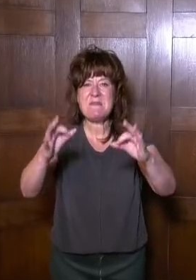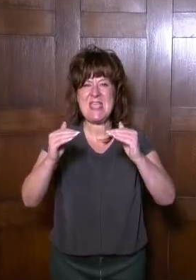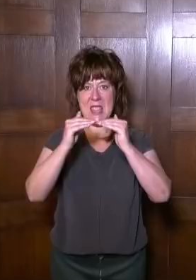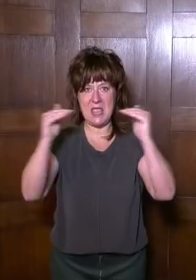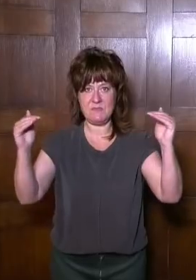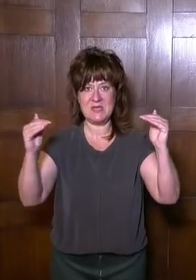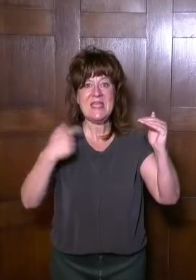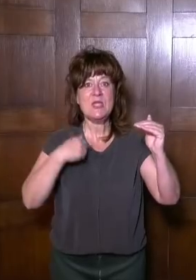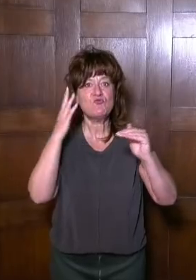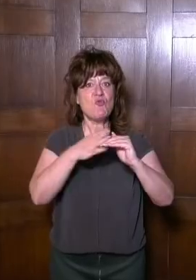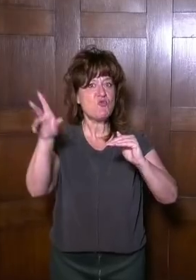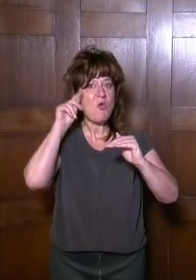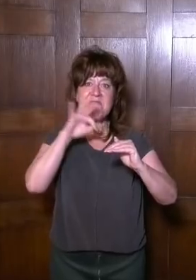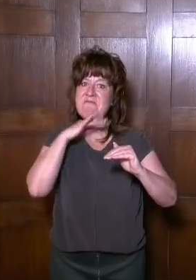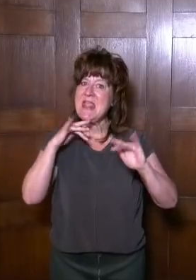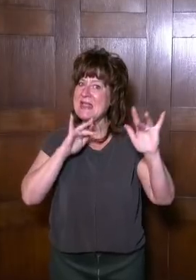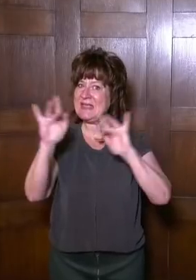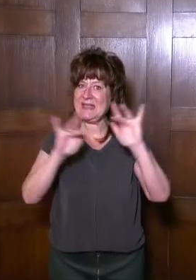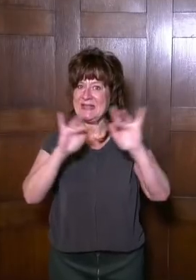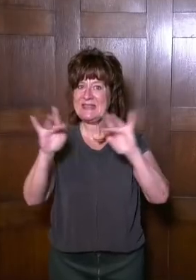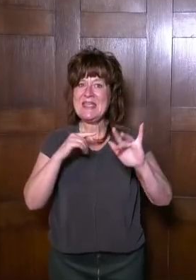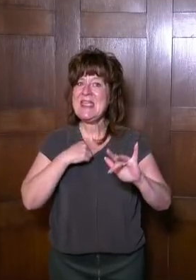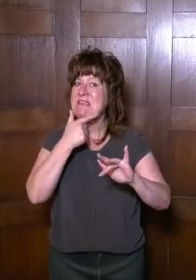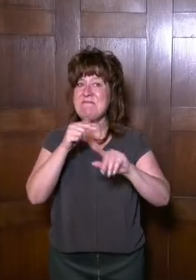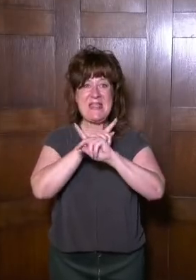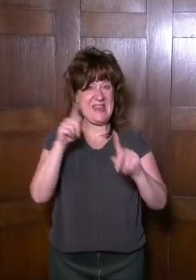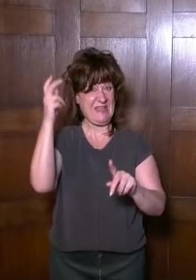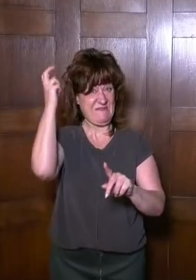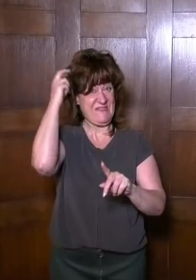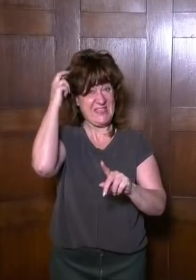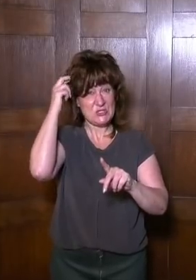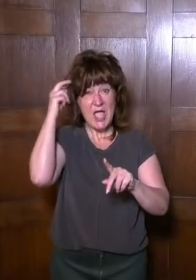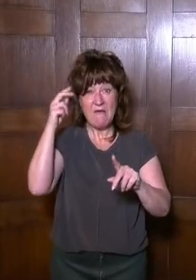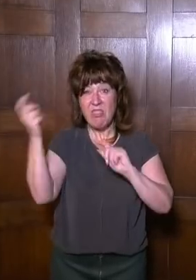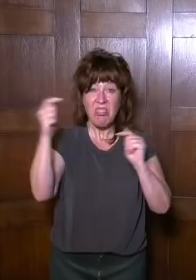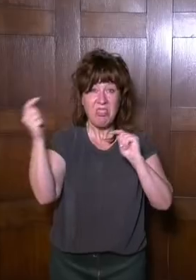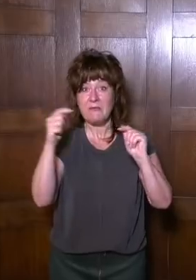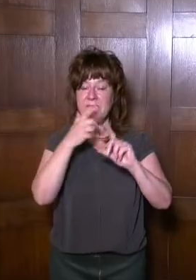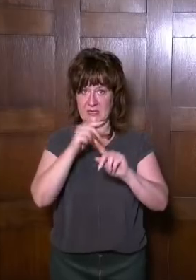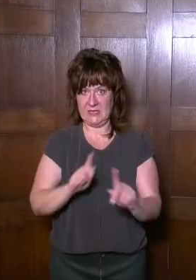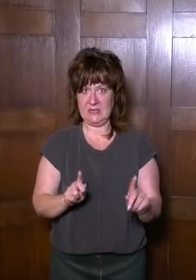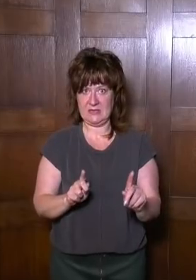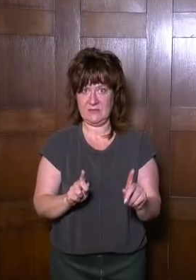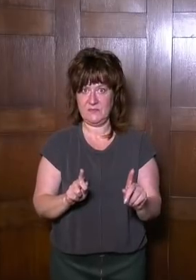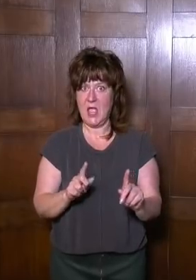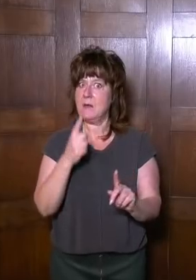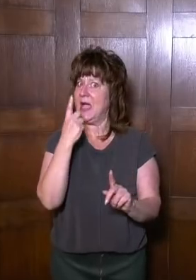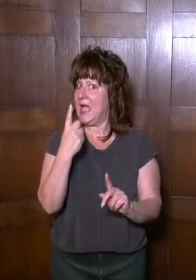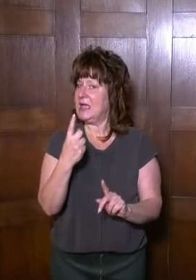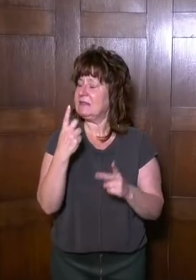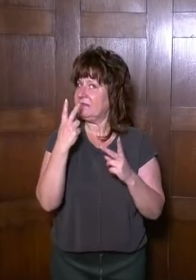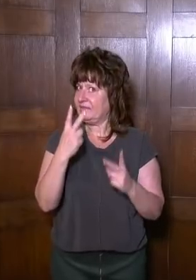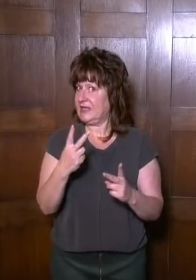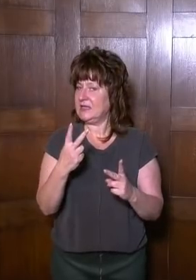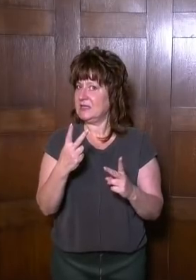Kritik. Ich möchte jetzt nicht in so einen wissenschaftlichen Diskurs gehen, aber ich möchte einmal sagen, Was ich ganz wichtig finde, und